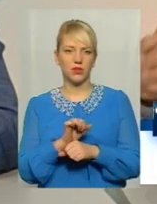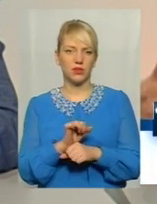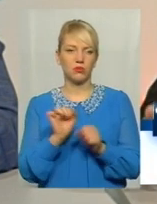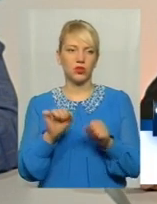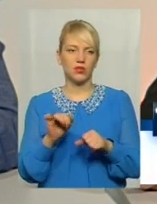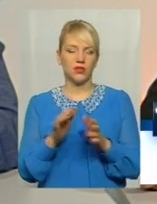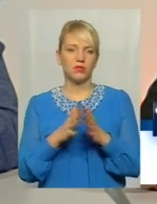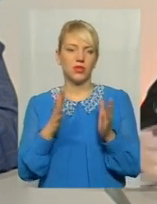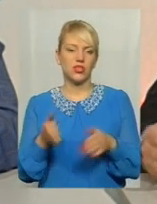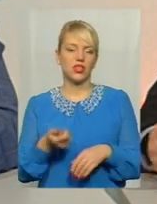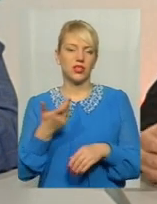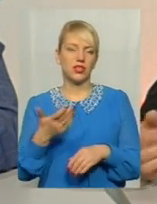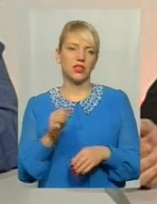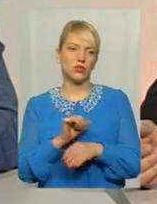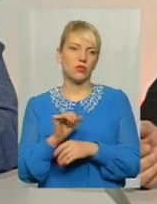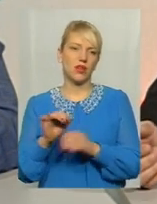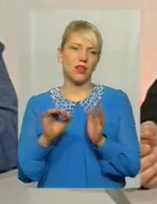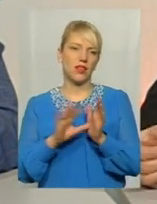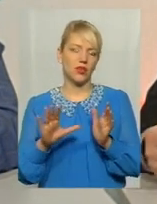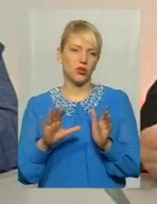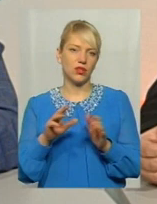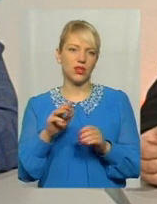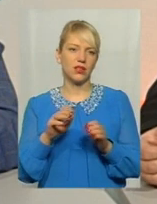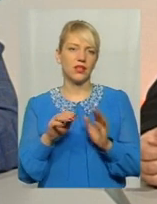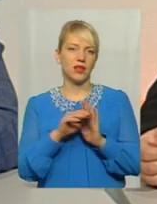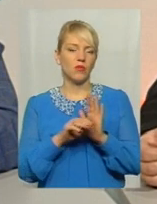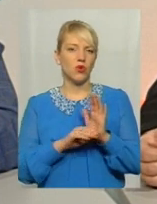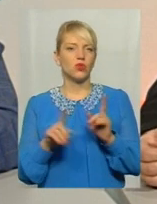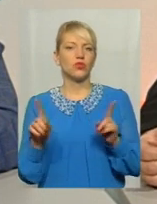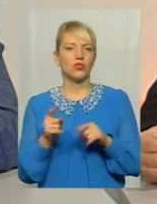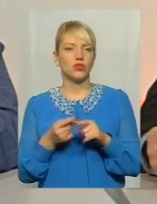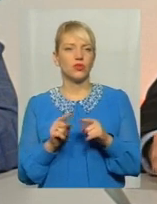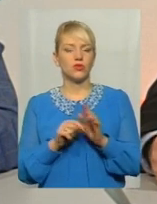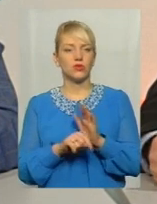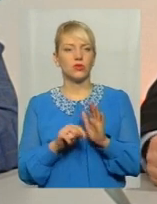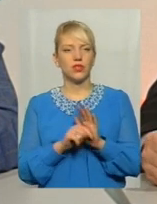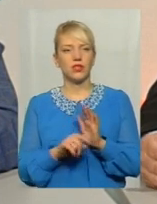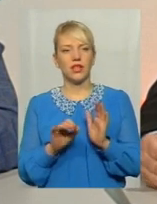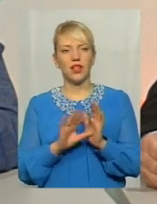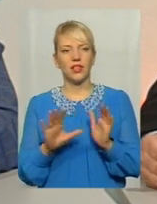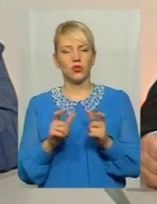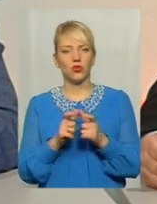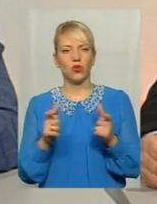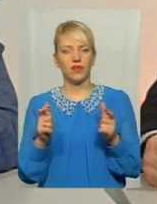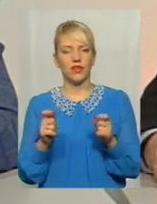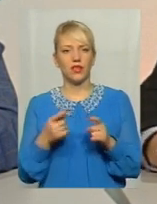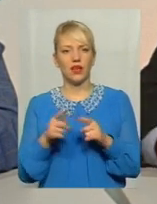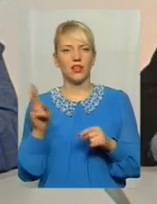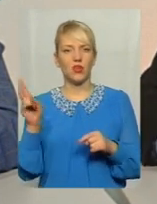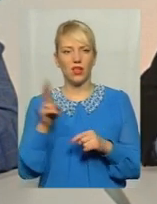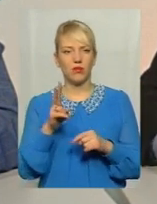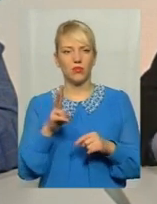більше кількості зупинок, електронне табло. Що стосується електронного квитка, то в тролейбусі ми, в